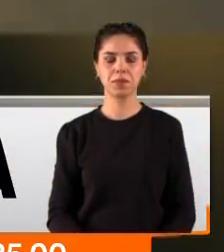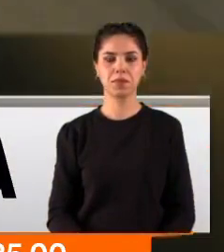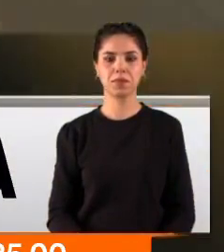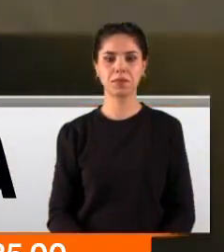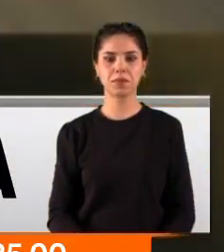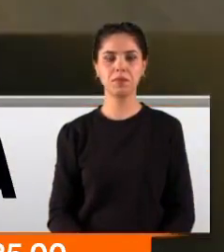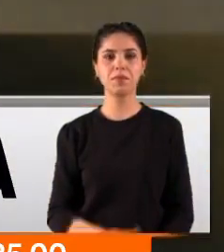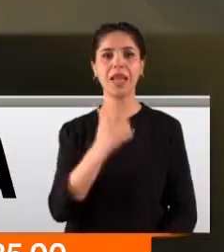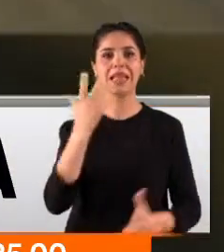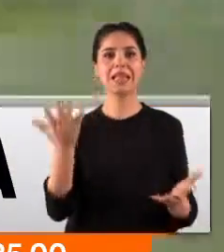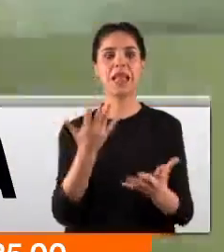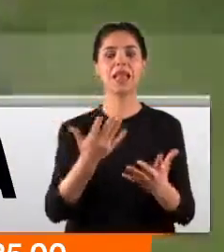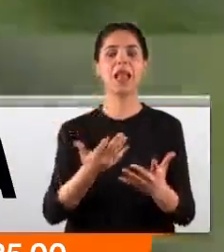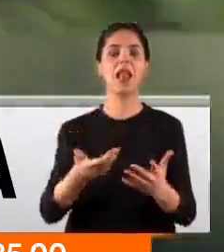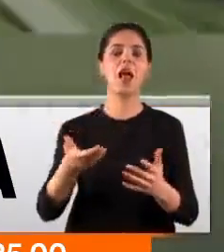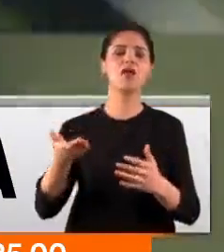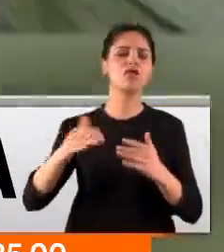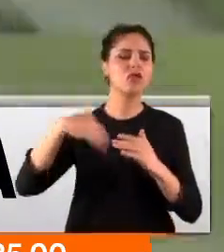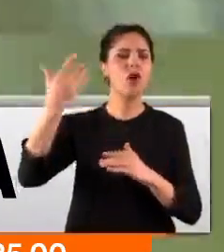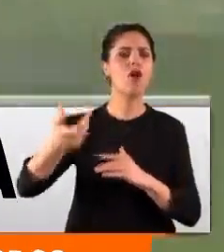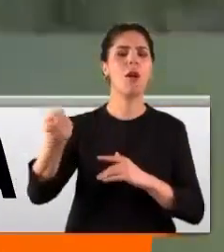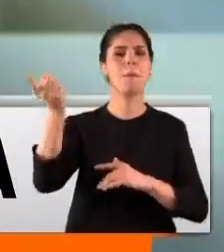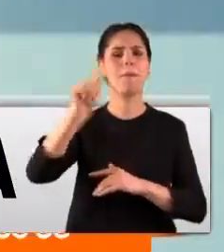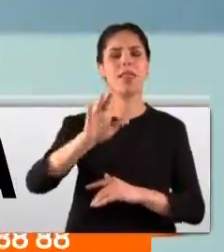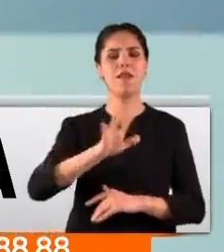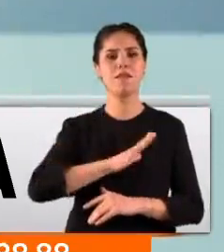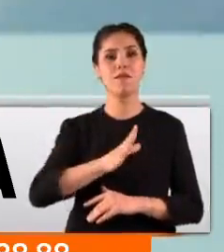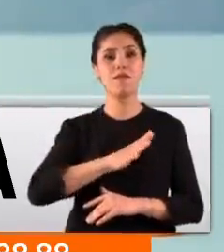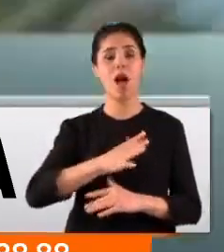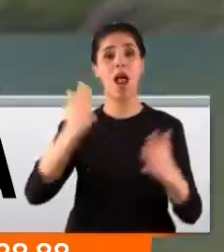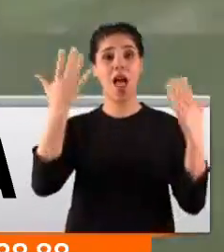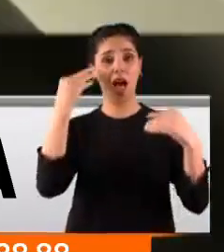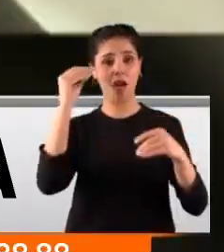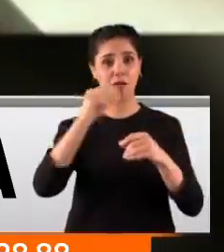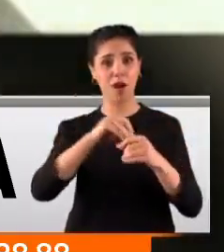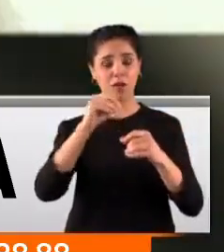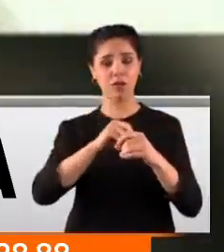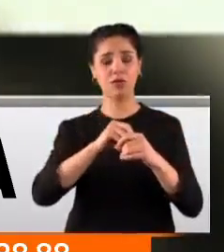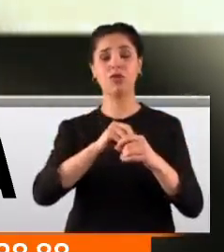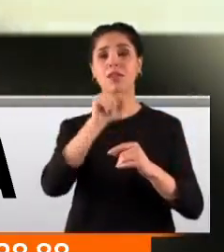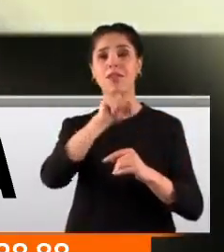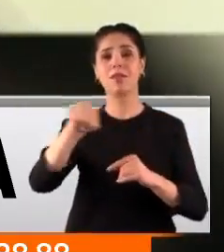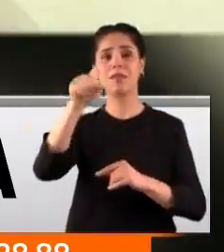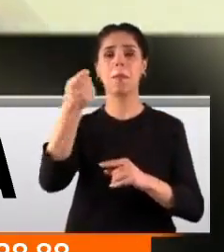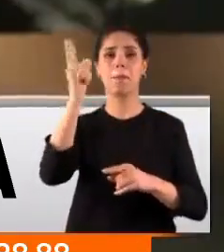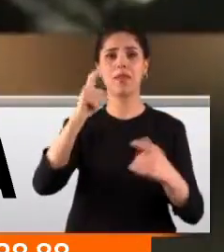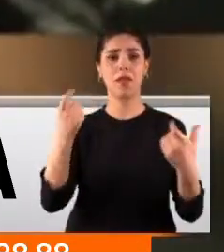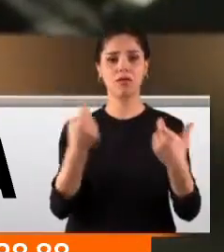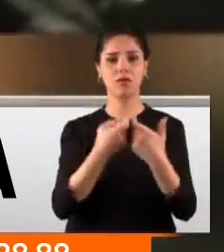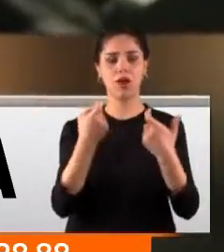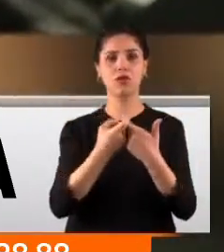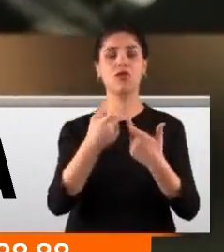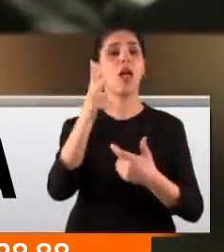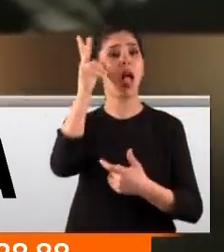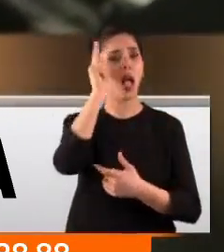Maverick yıllar sonra geri döndü. Yine göklerde çatışıp Amerikan ordusunun imajını kurtaracak ve küresel platformda alan kaybeden